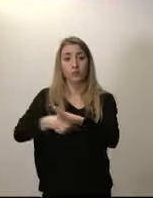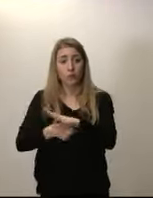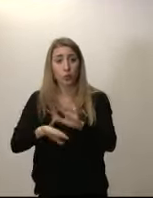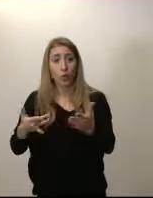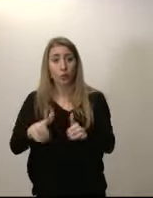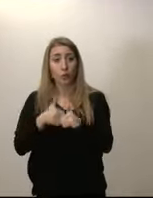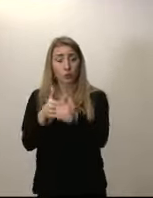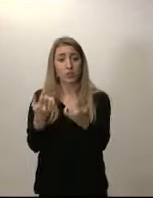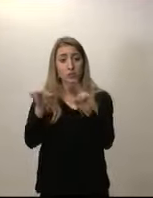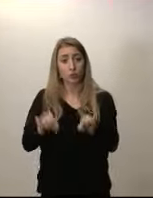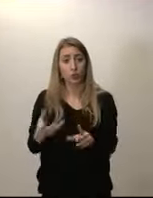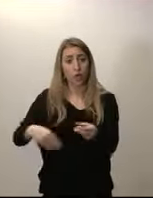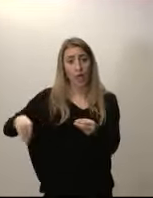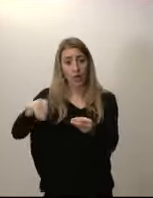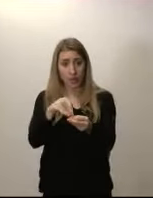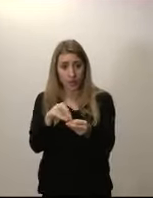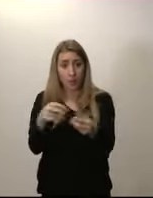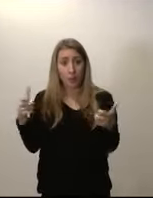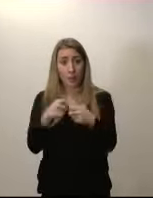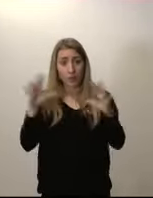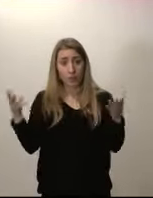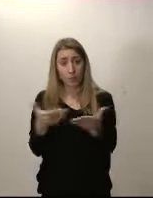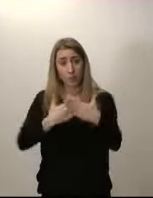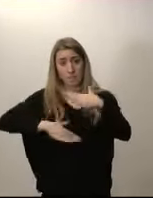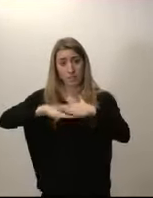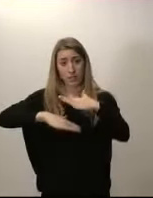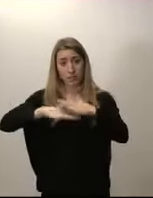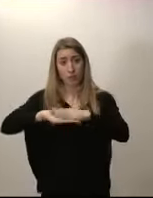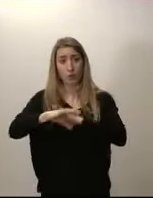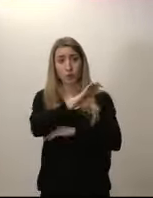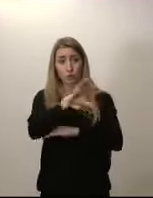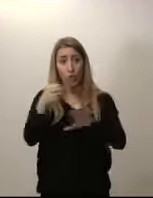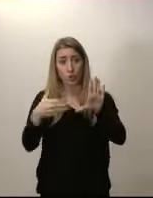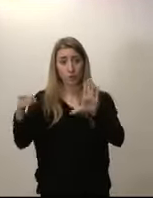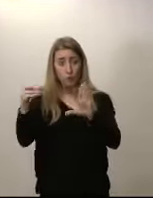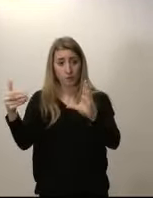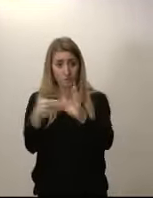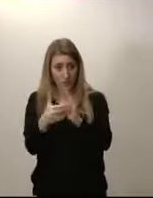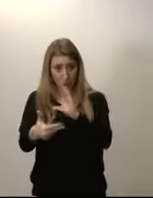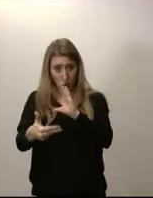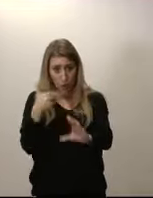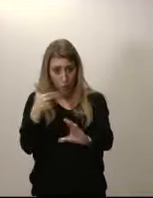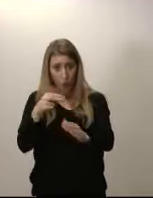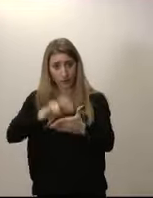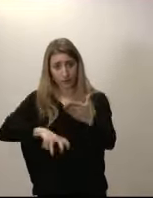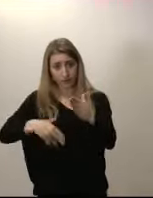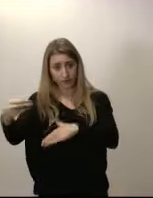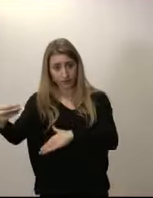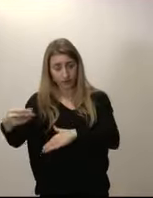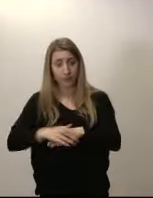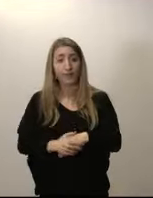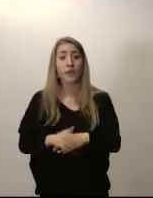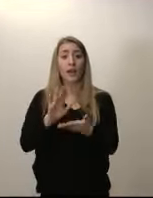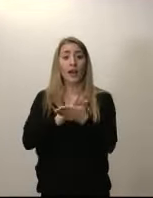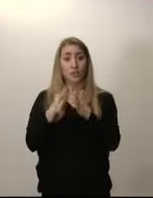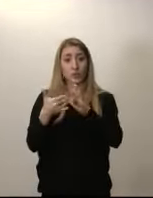budget annexe de la régie de l'eau à hauteur d'un montant maximum de 160 000 euros hors taxes.